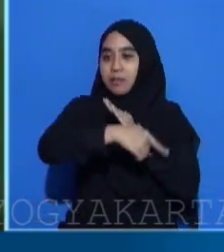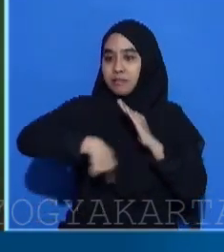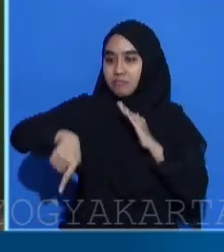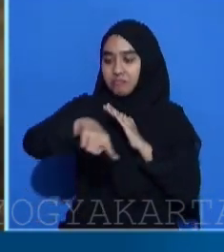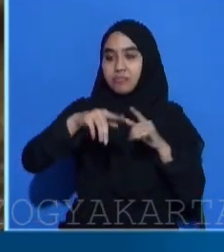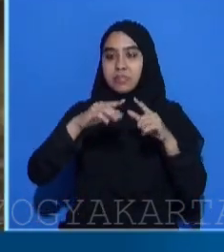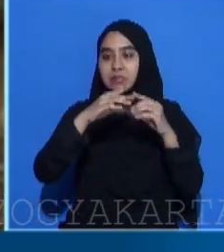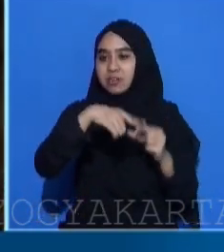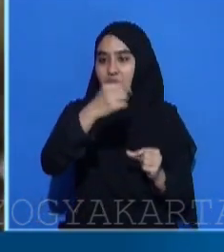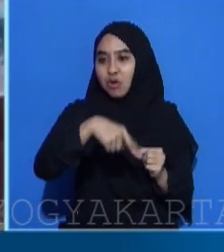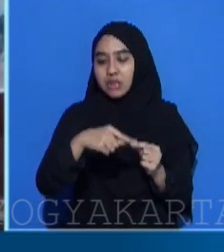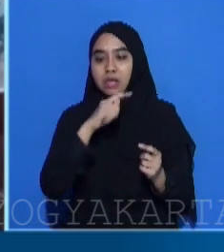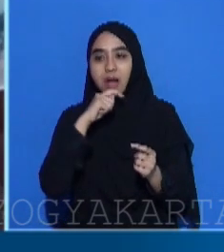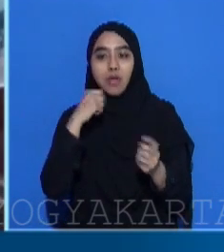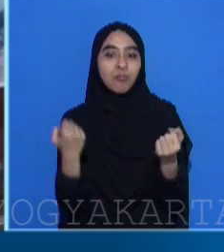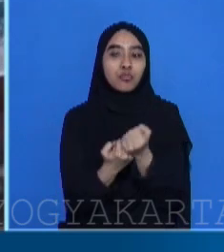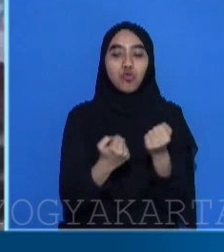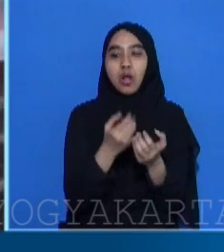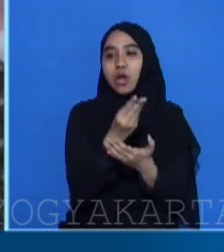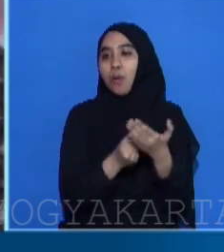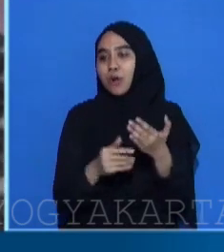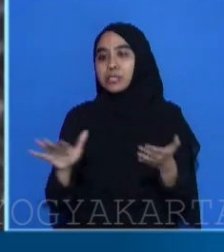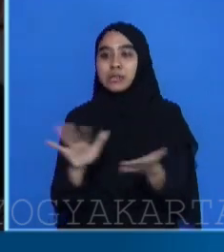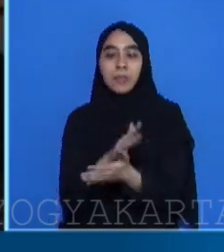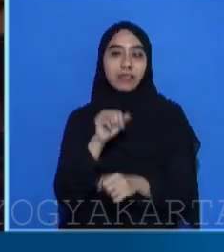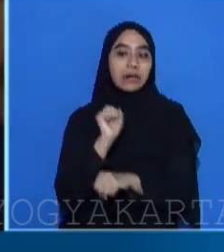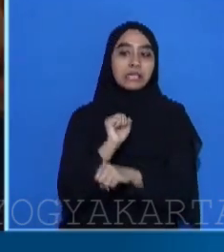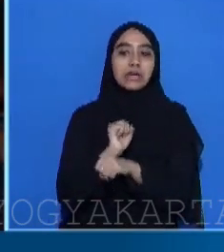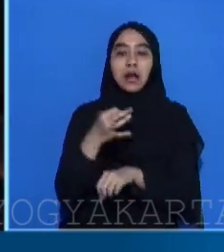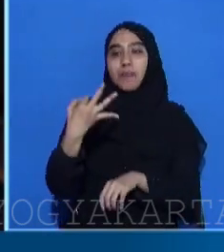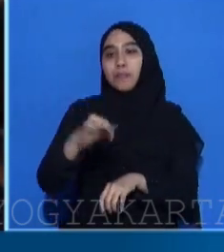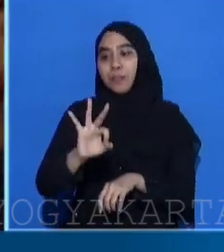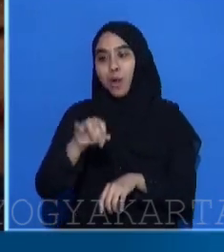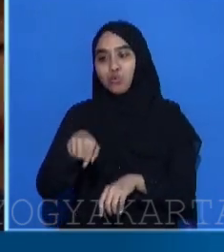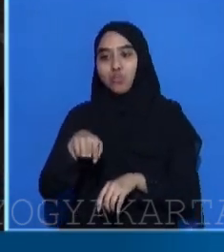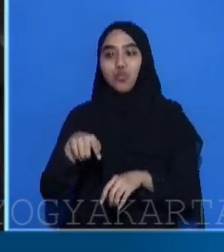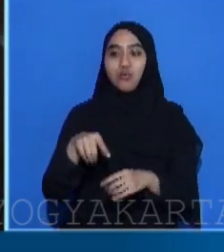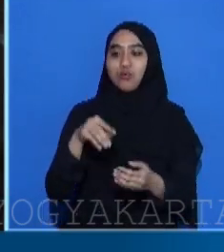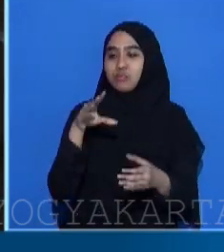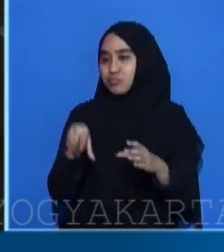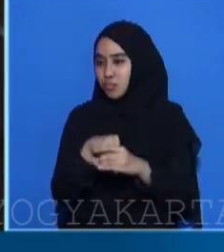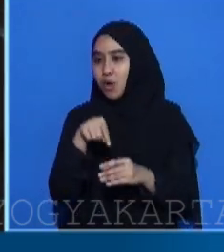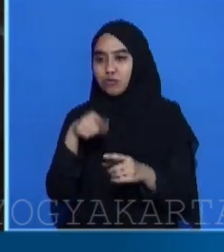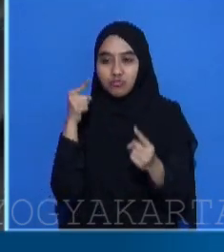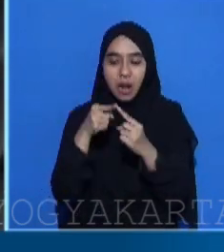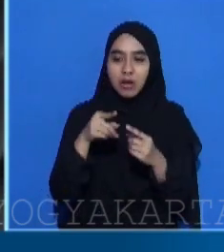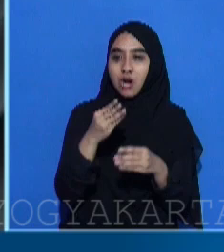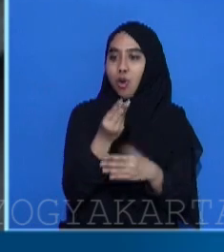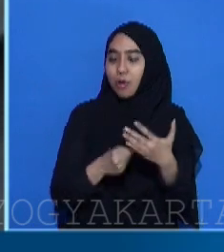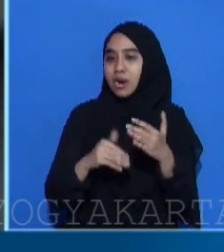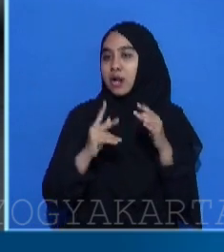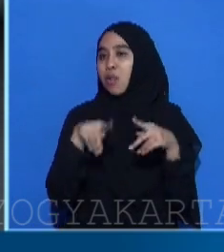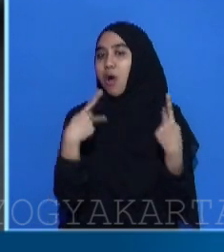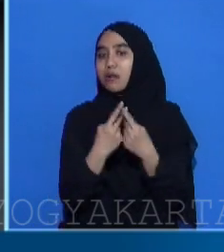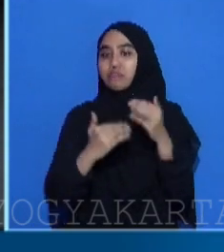dapat memberi nilai tambah bagi masyarakat membuka lapangan pekerjaan baru dan memberikan kontribusi dalam peningkatan ekonomi keluarga